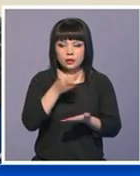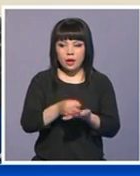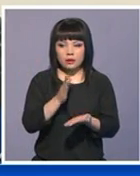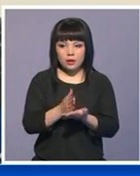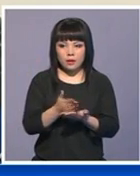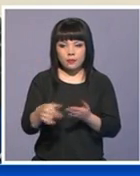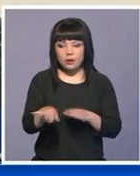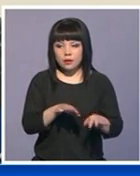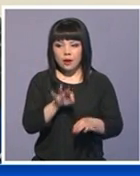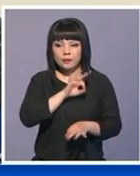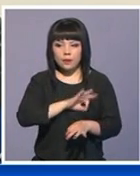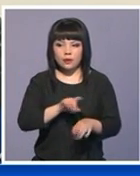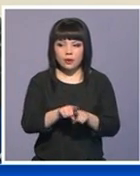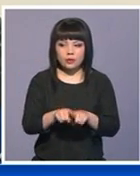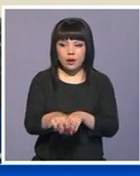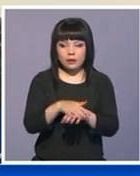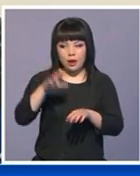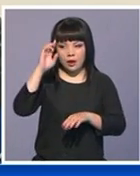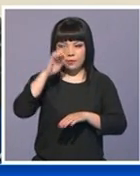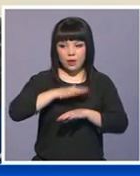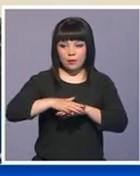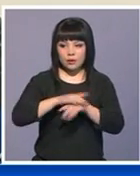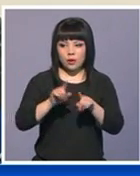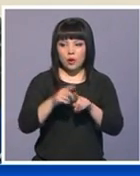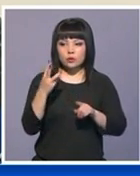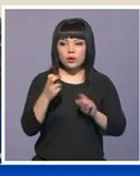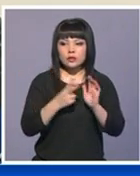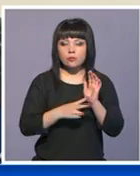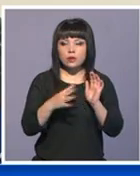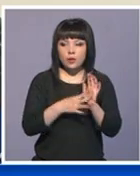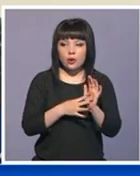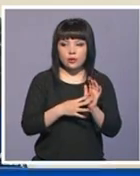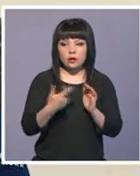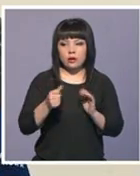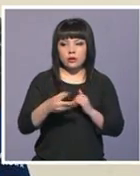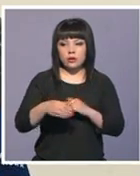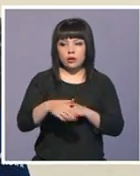Қолданылған іс-шаралар негізінде мемлекеттік жер қорына 379 гектар жер көлемі қайтарылды.